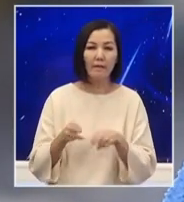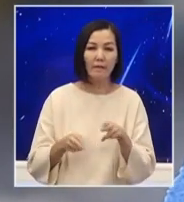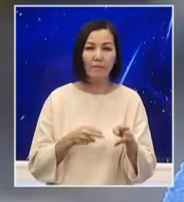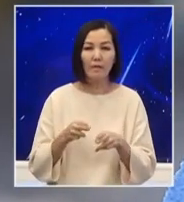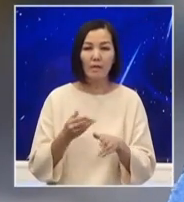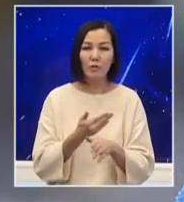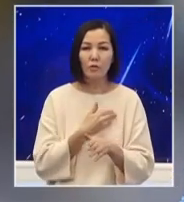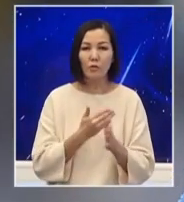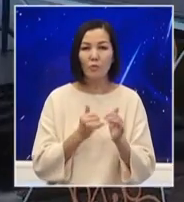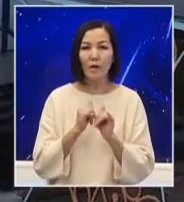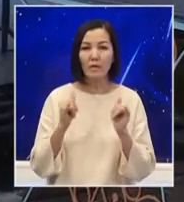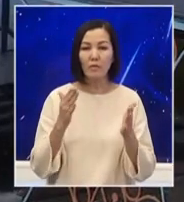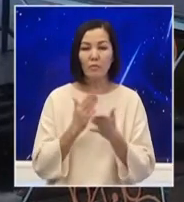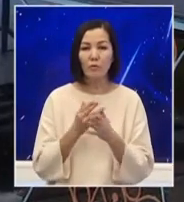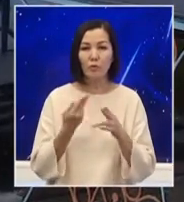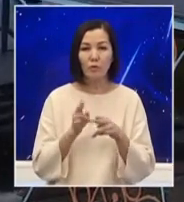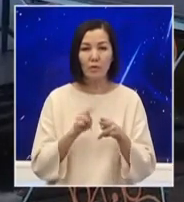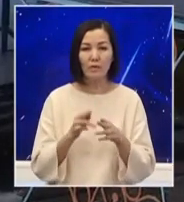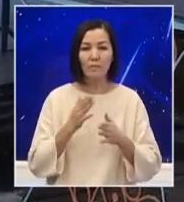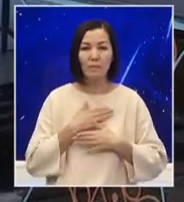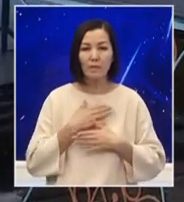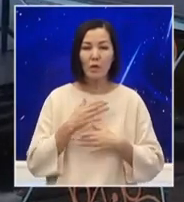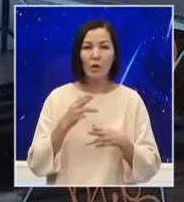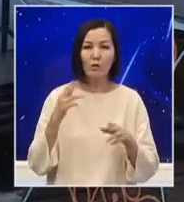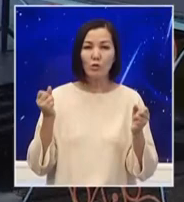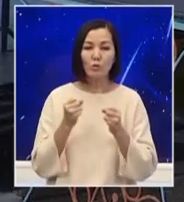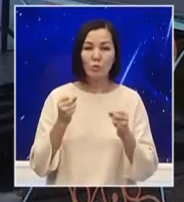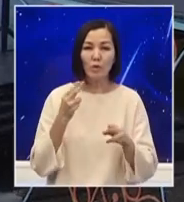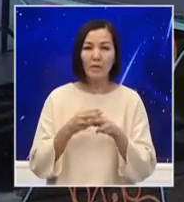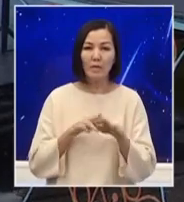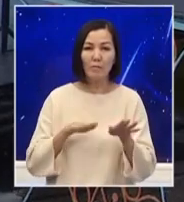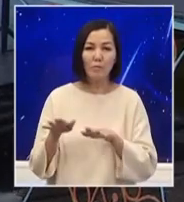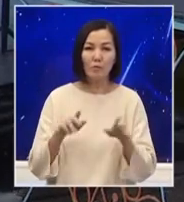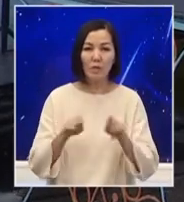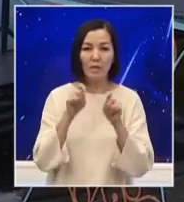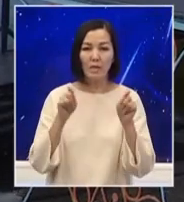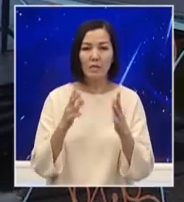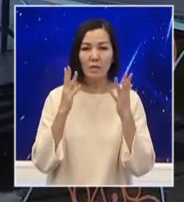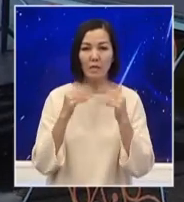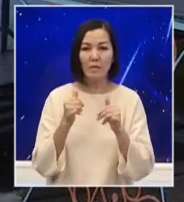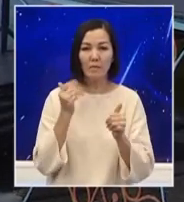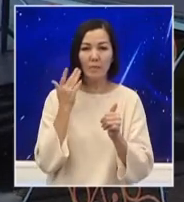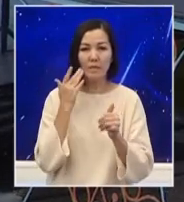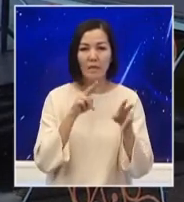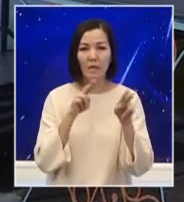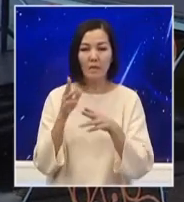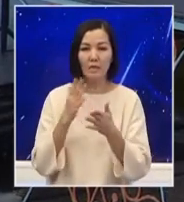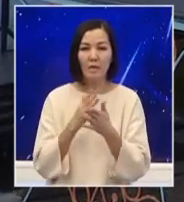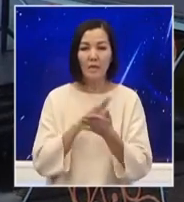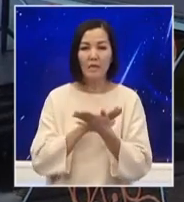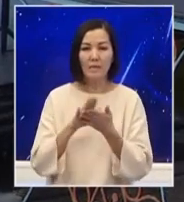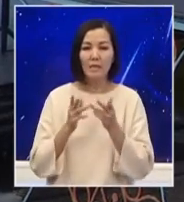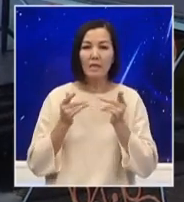деген сұраныс артып отыр. Сондықтан біз суға тұрып, мұз айдынын аштық. Адам санын үнемі қадағалап отырамыз.